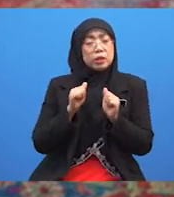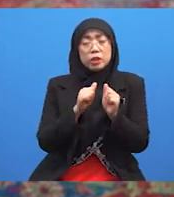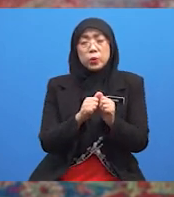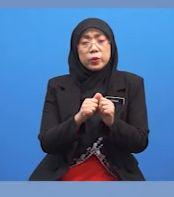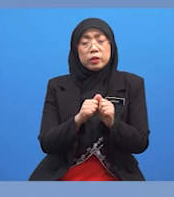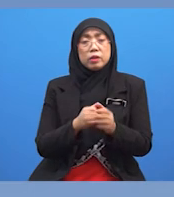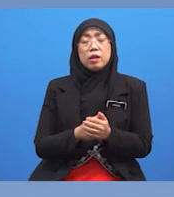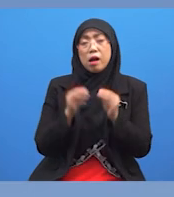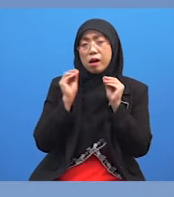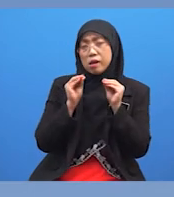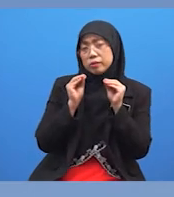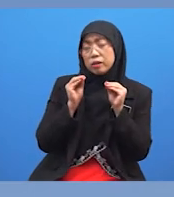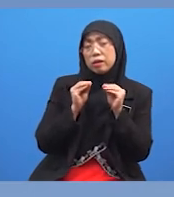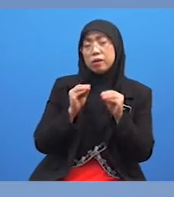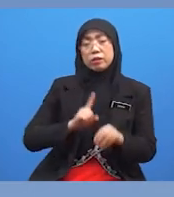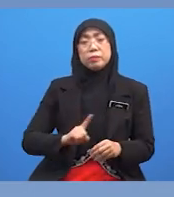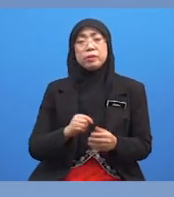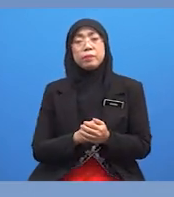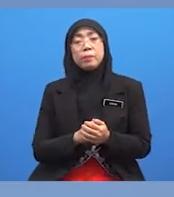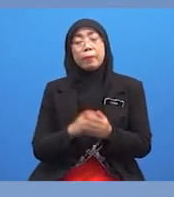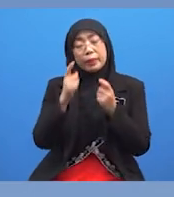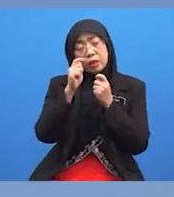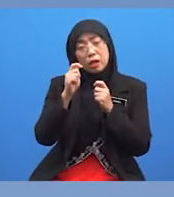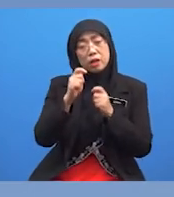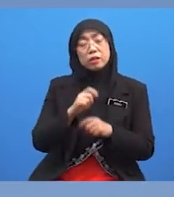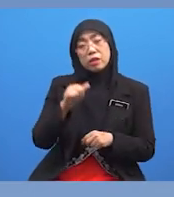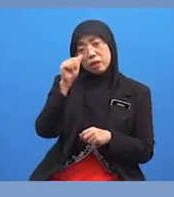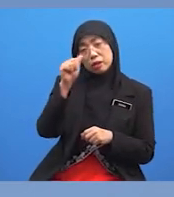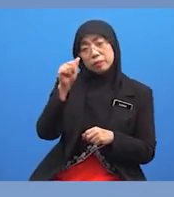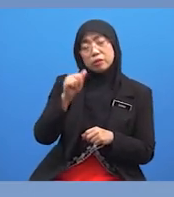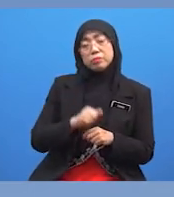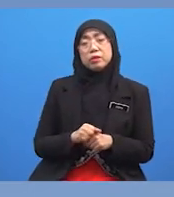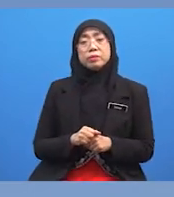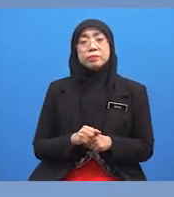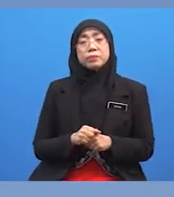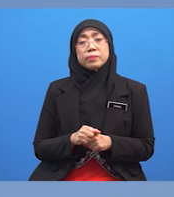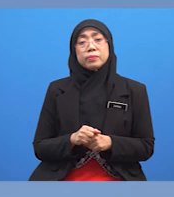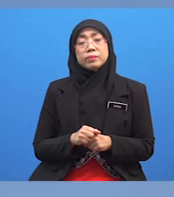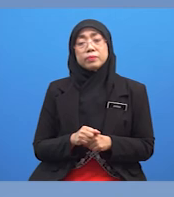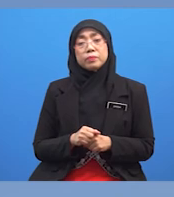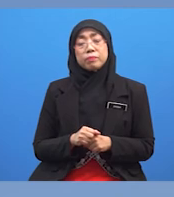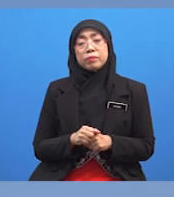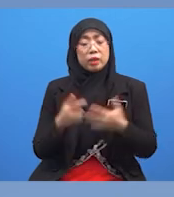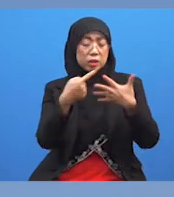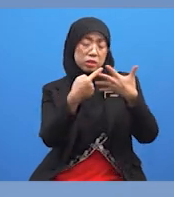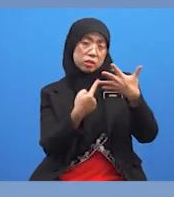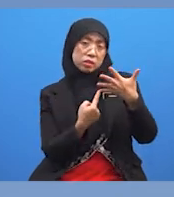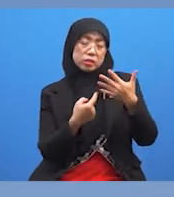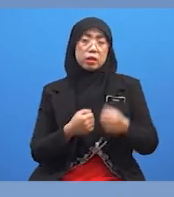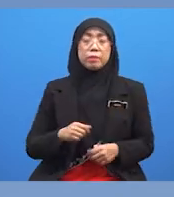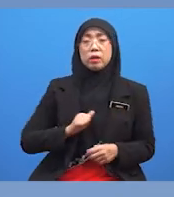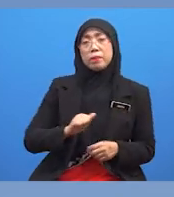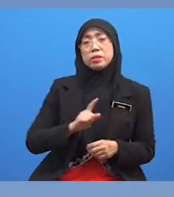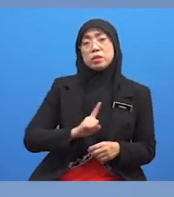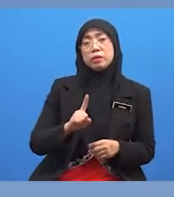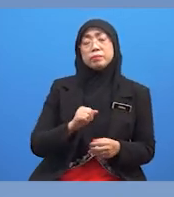agama, taat beragama dan beribadah. Antara aspek kehidupan beragama